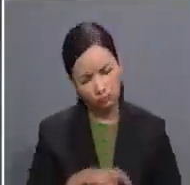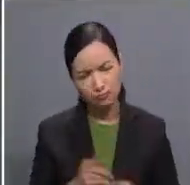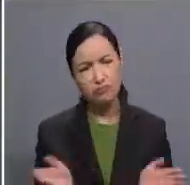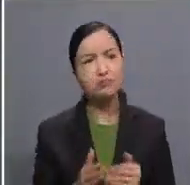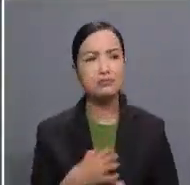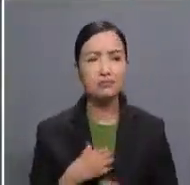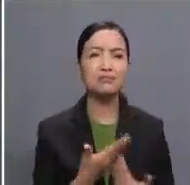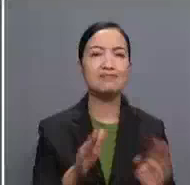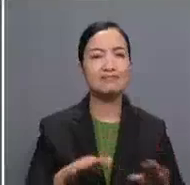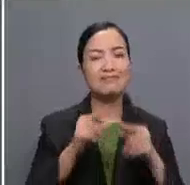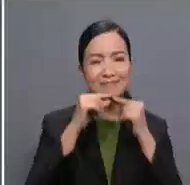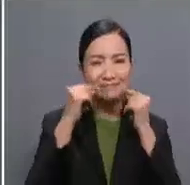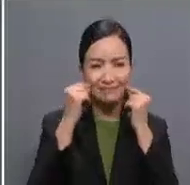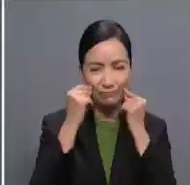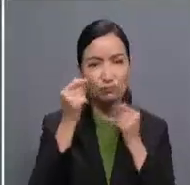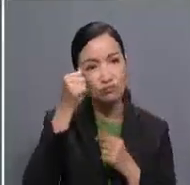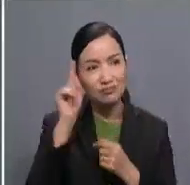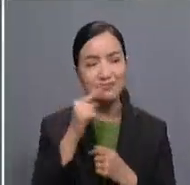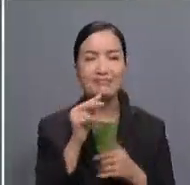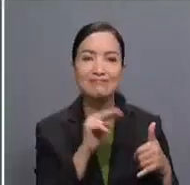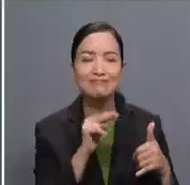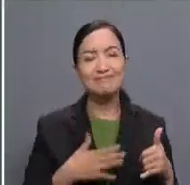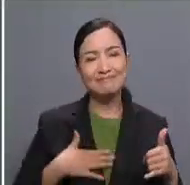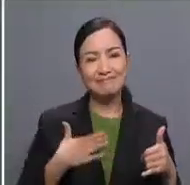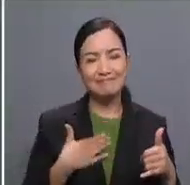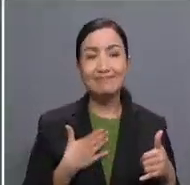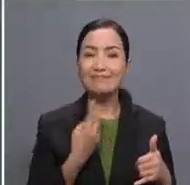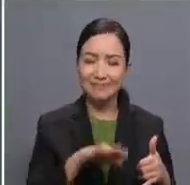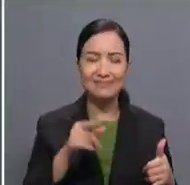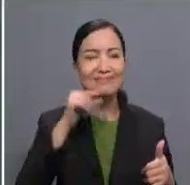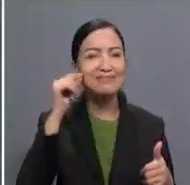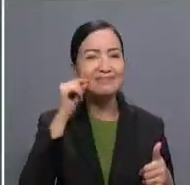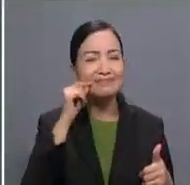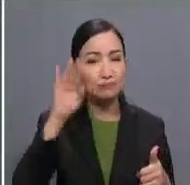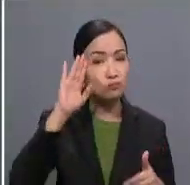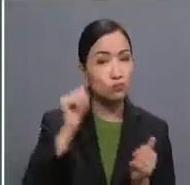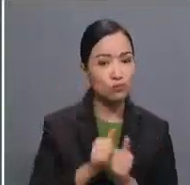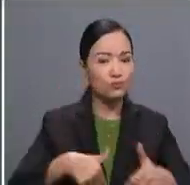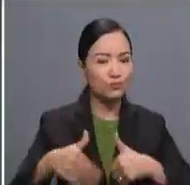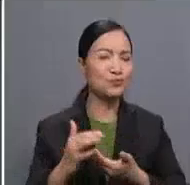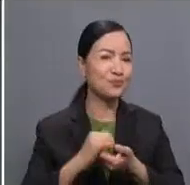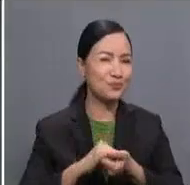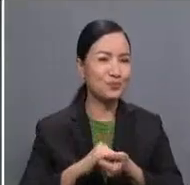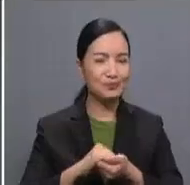งล่ะอยากจะให้เด็กมีรอยยิ้มนะคือเห็นแล้วชื่นใจอ่ะนะคะมีความสุขสร้างสัมพันธ์ที่ดีระหว่างตำรวจกับประชาชนใน